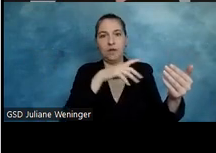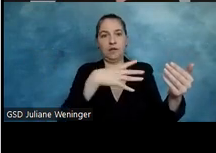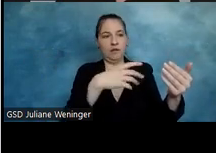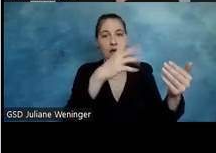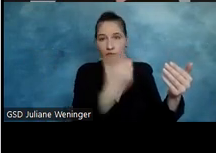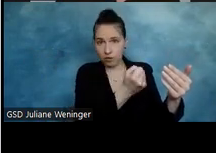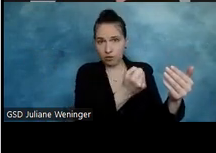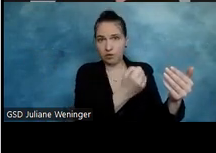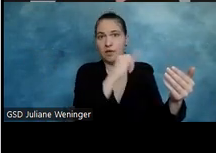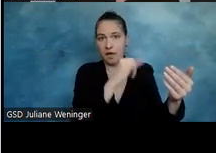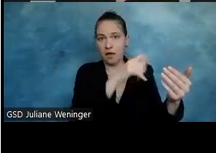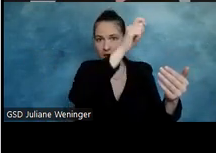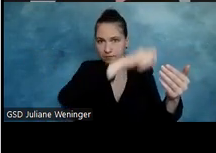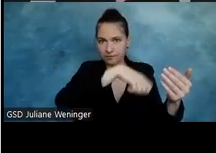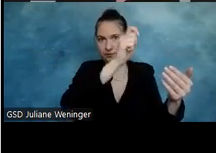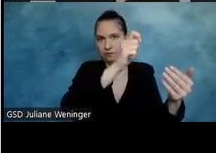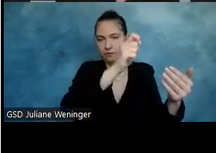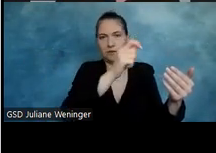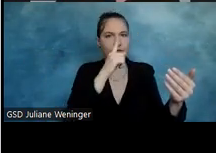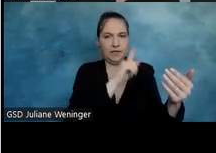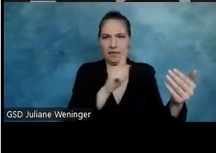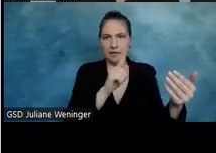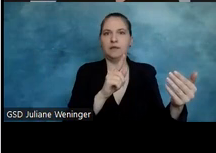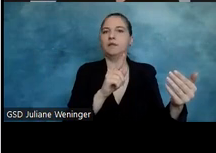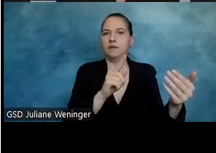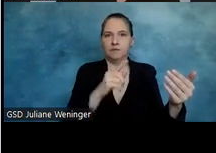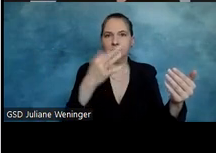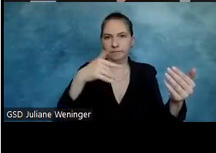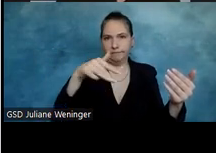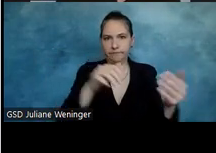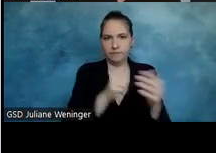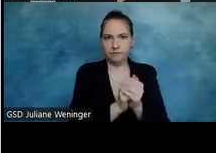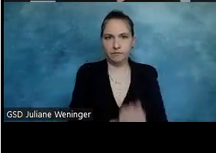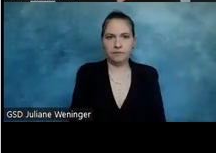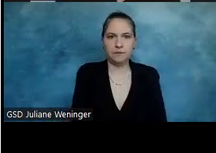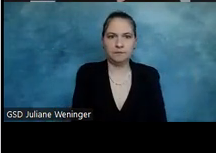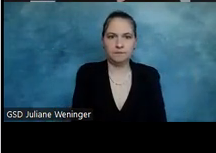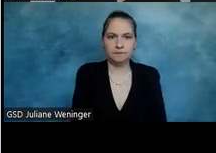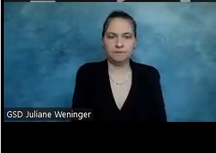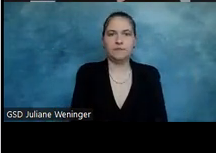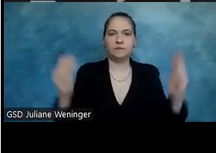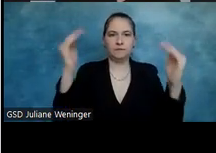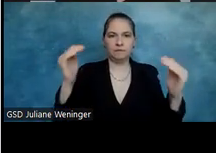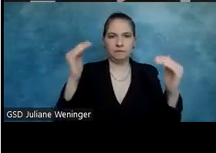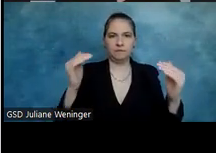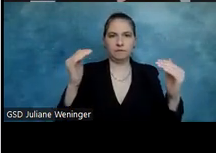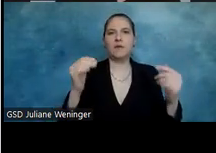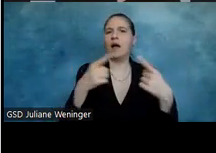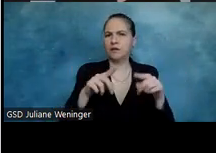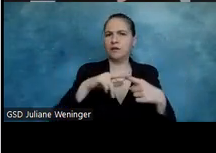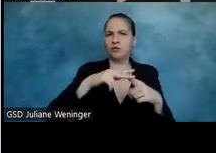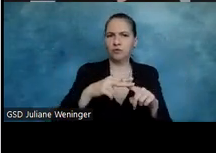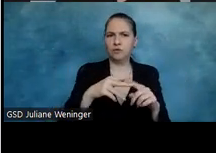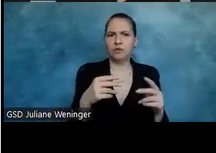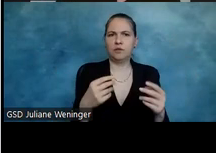nicht? Und wenn erfüllt ist, kann man ein Häkchen dran machen und zum nächsten. Wenn man hier ein bisschen runtergeht, dann hat man noch andere Tools,